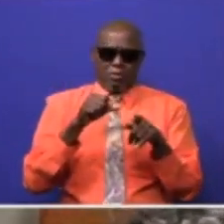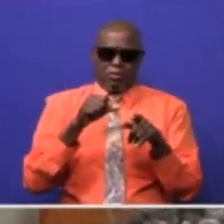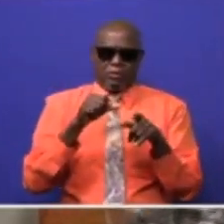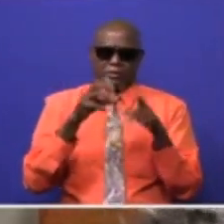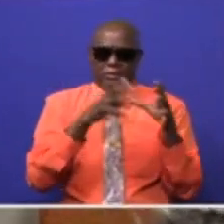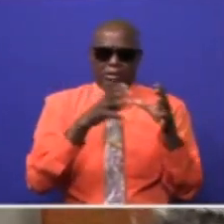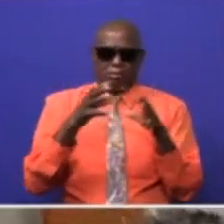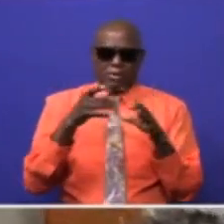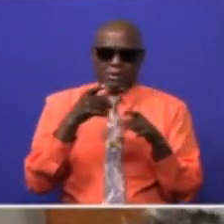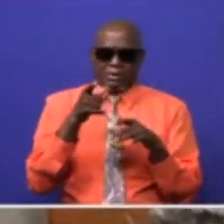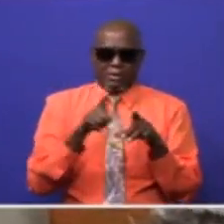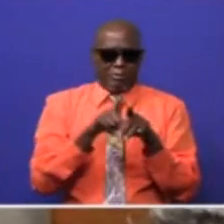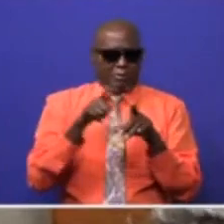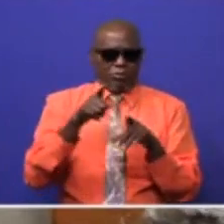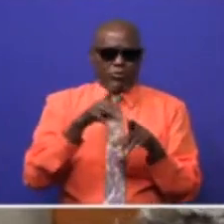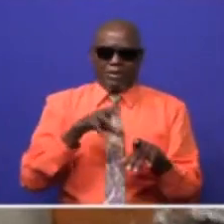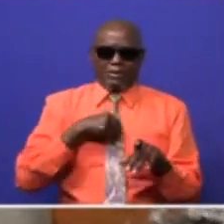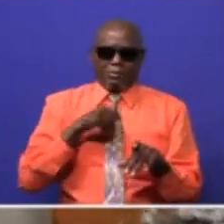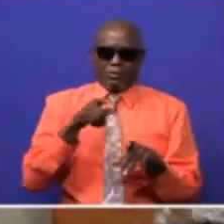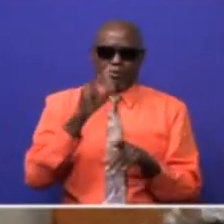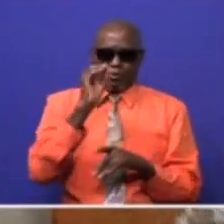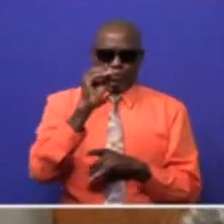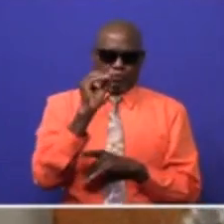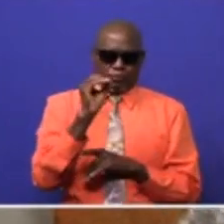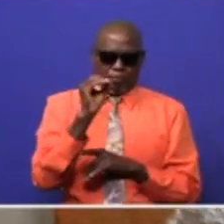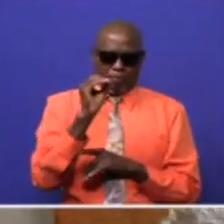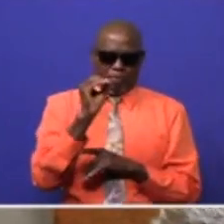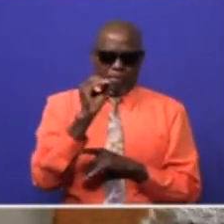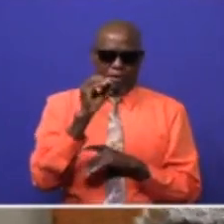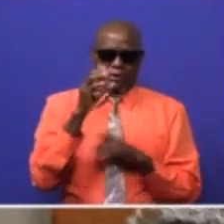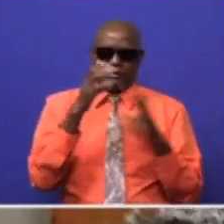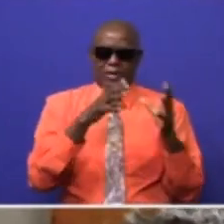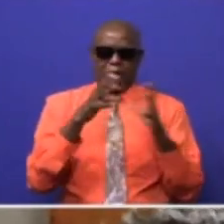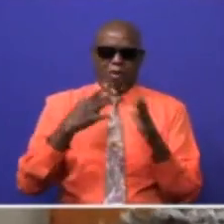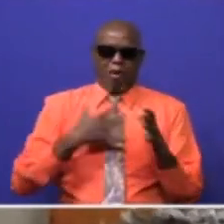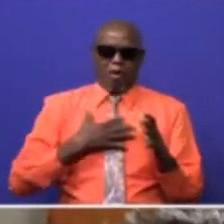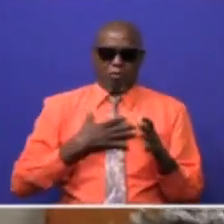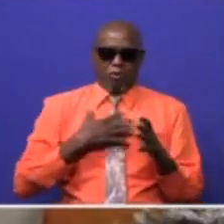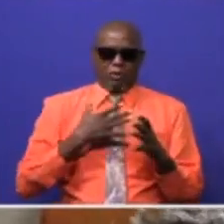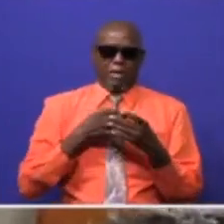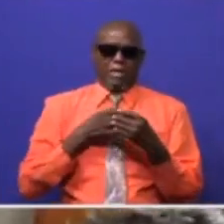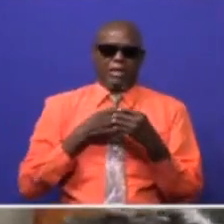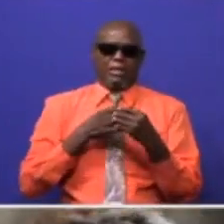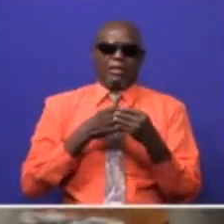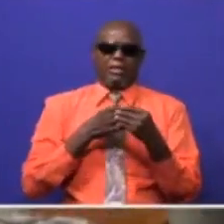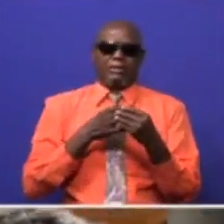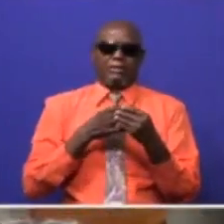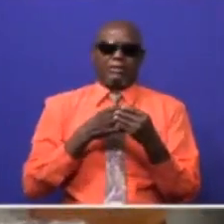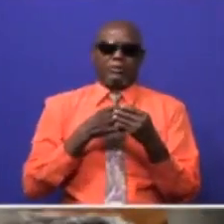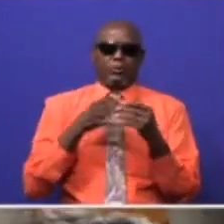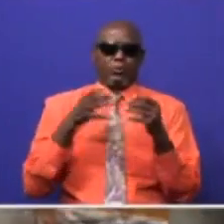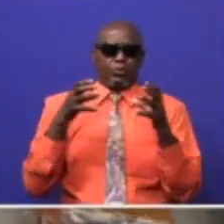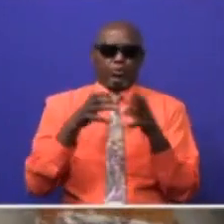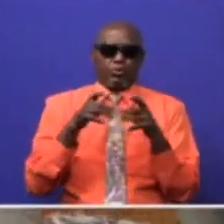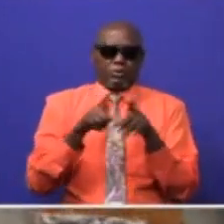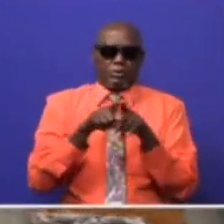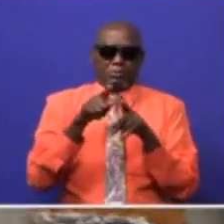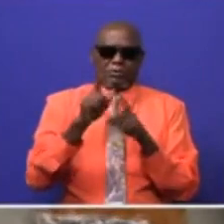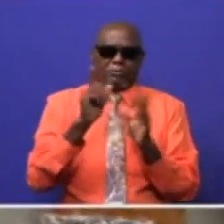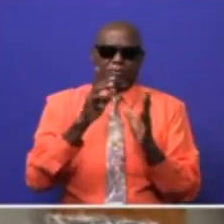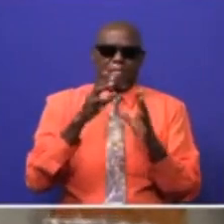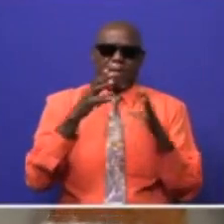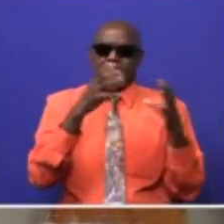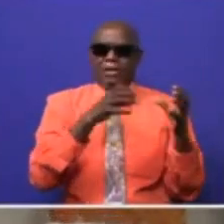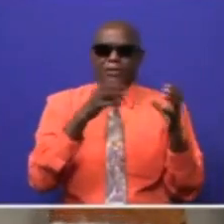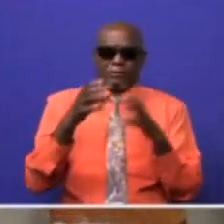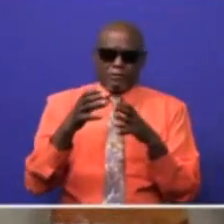kusema hatutakubali chama yetu iwe inaongozwa kwa nia kama hiyo. The party of UDA